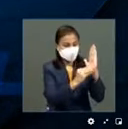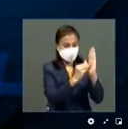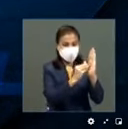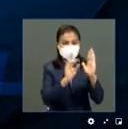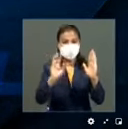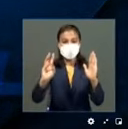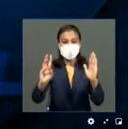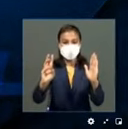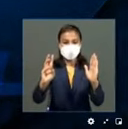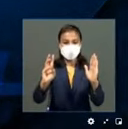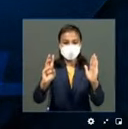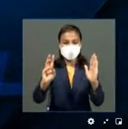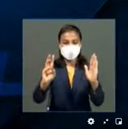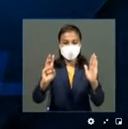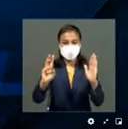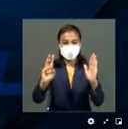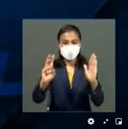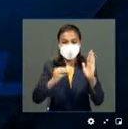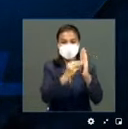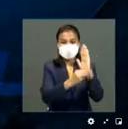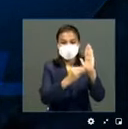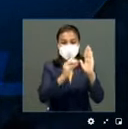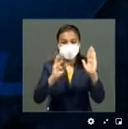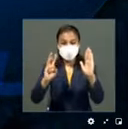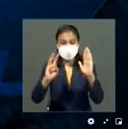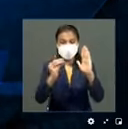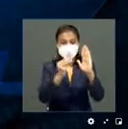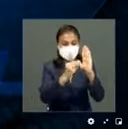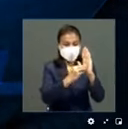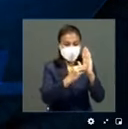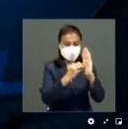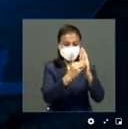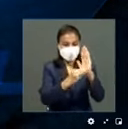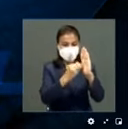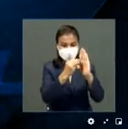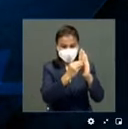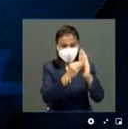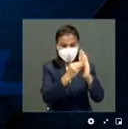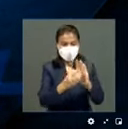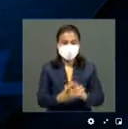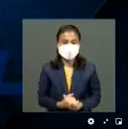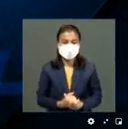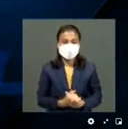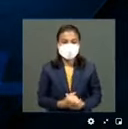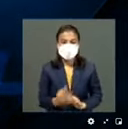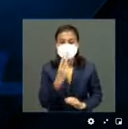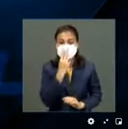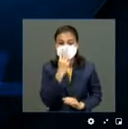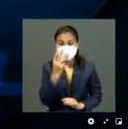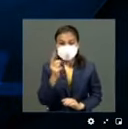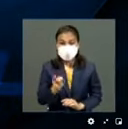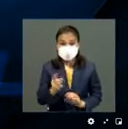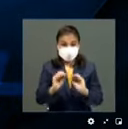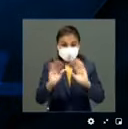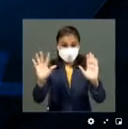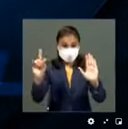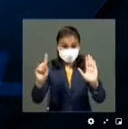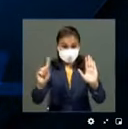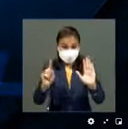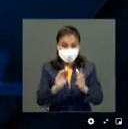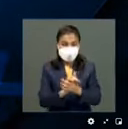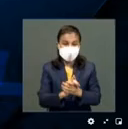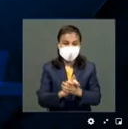ายังคงติดตามการทำงานก็คือกรุงเทพและปริมณฑลนะคะถ้าให้เห็นตัวเลขชัดๆนะคะแยกเอ